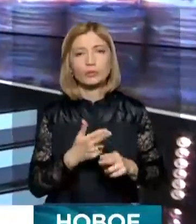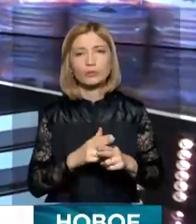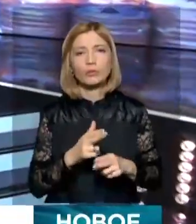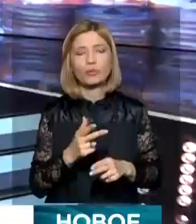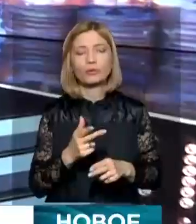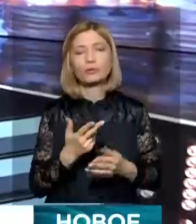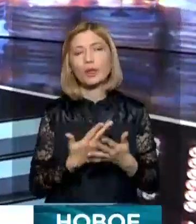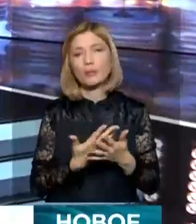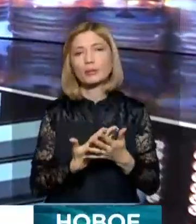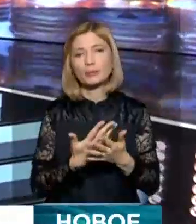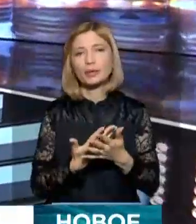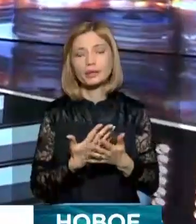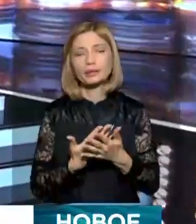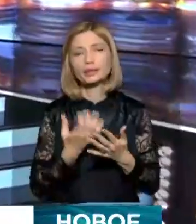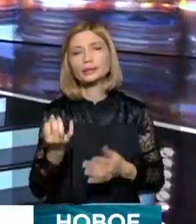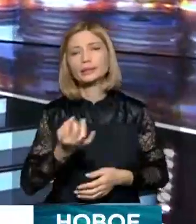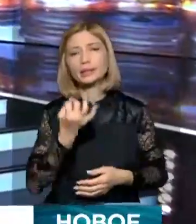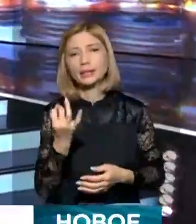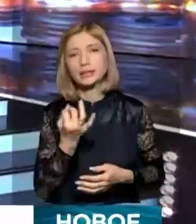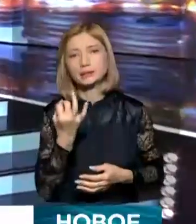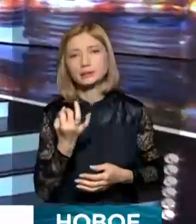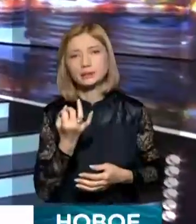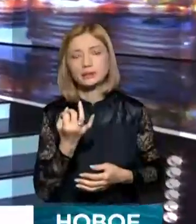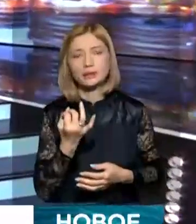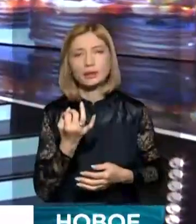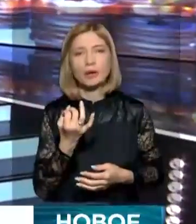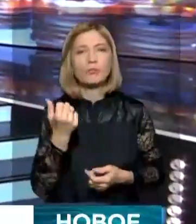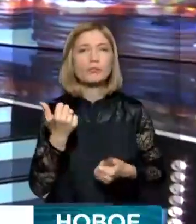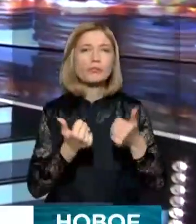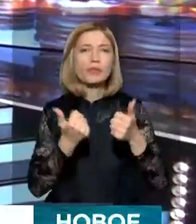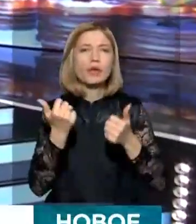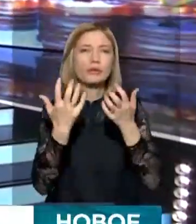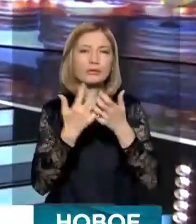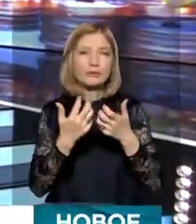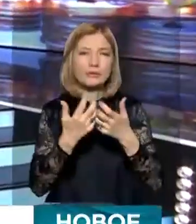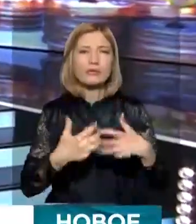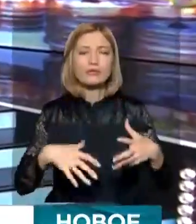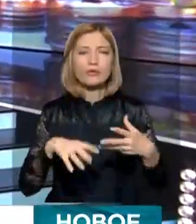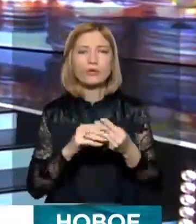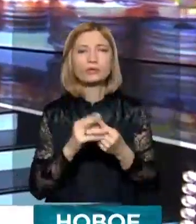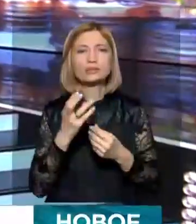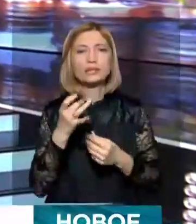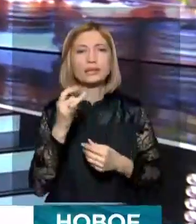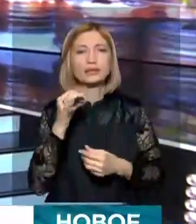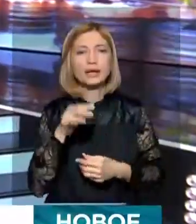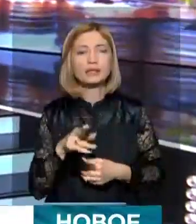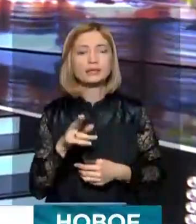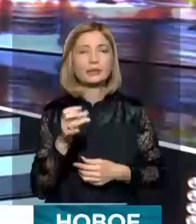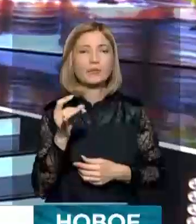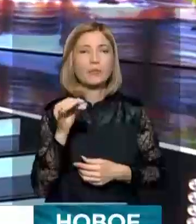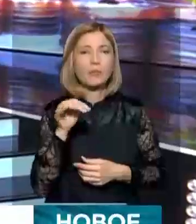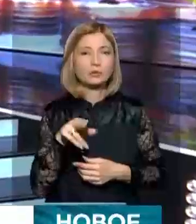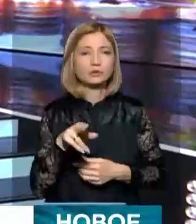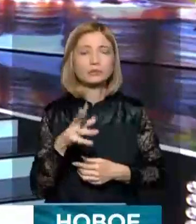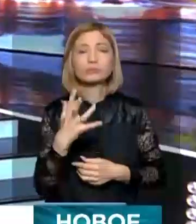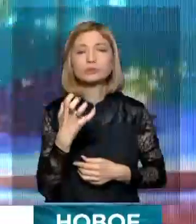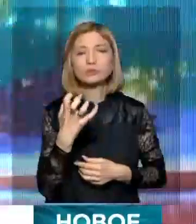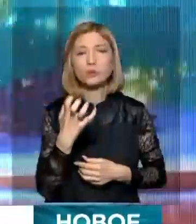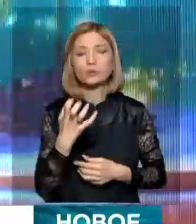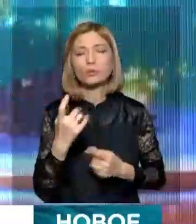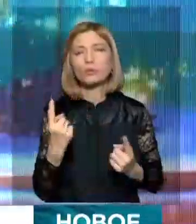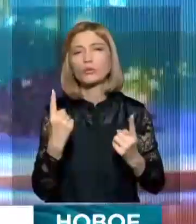интересных примеров, это то, что по рейтингу Standard & Poor's, 500 наиболее крупных компаний